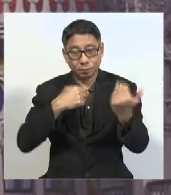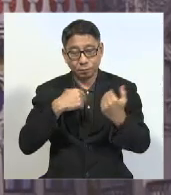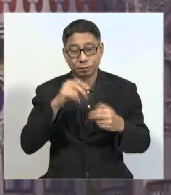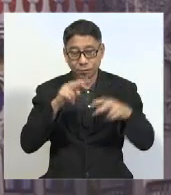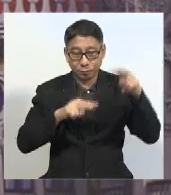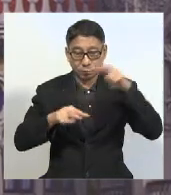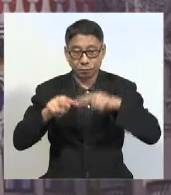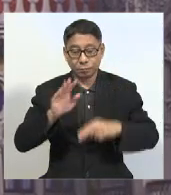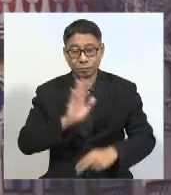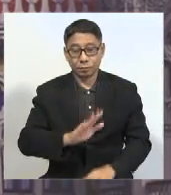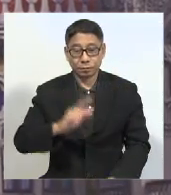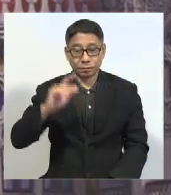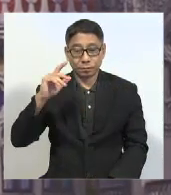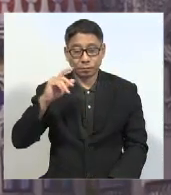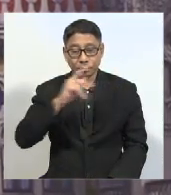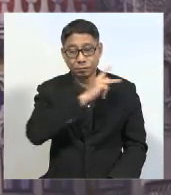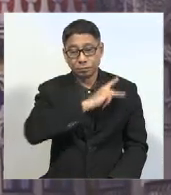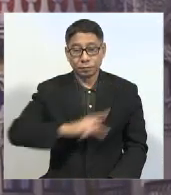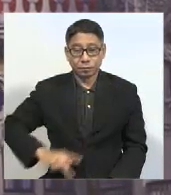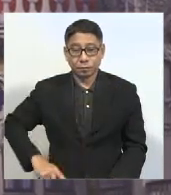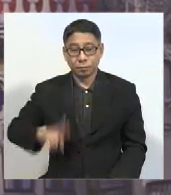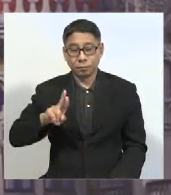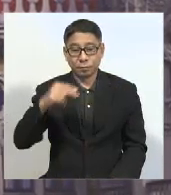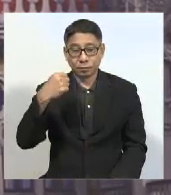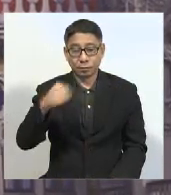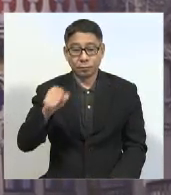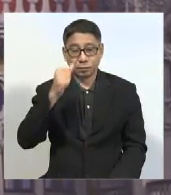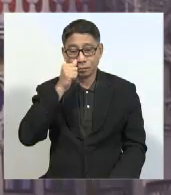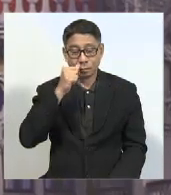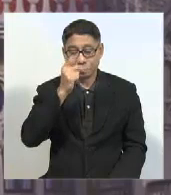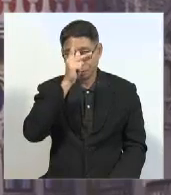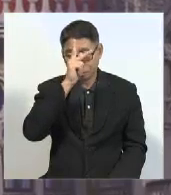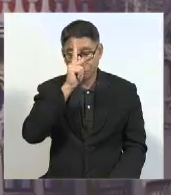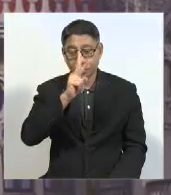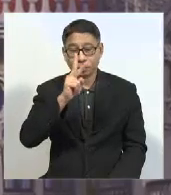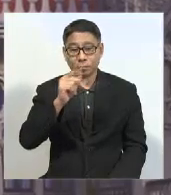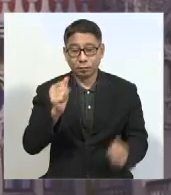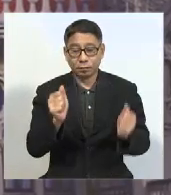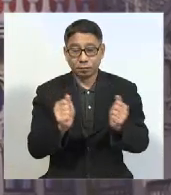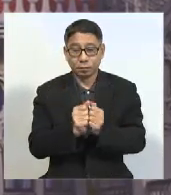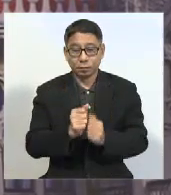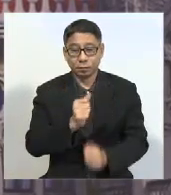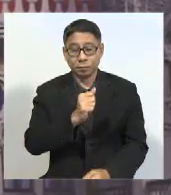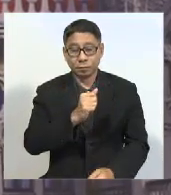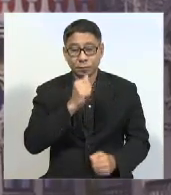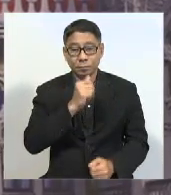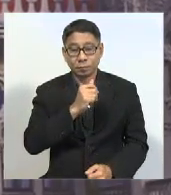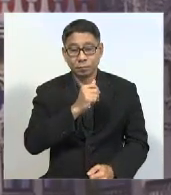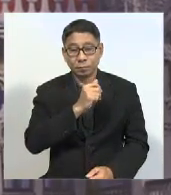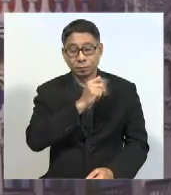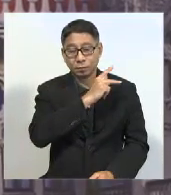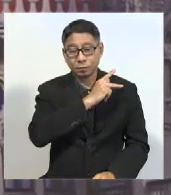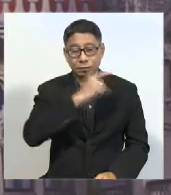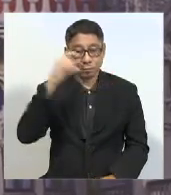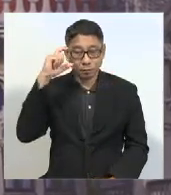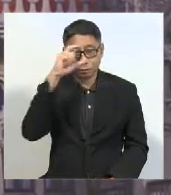การปกครองของพระบาทสมเด็จพระเจ้าอยู่หัวและขอแสดงความเคารพอย่างสูงต่อพระบาทสมเด็จพระบรมชนกาธิเบศร